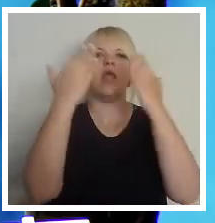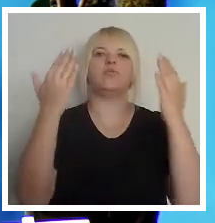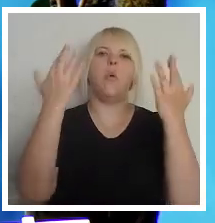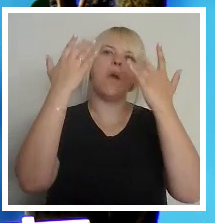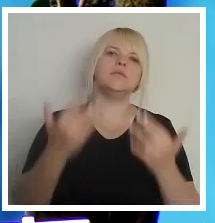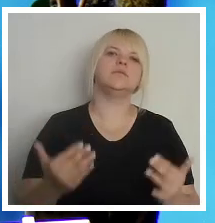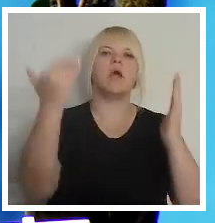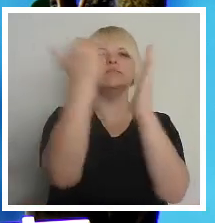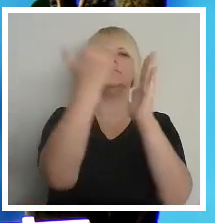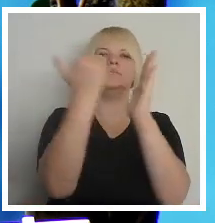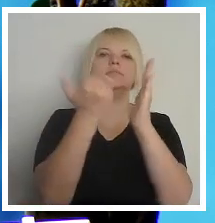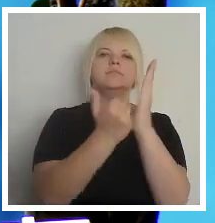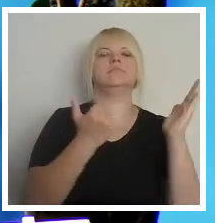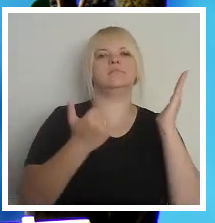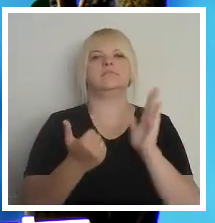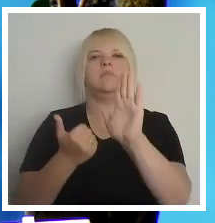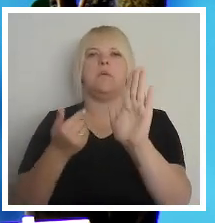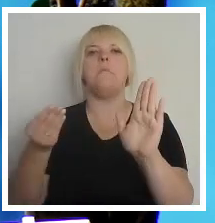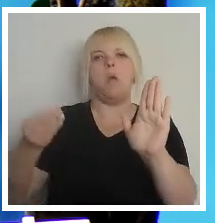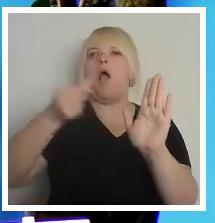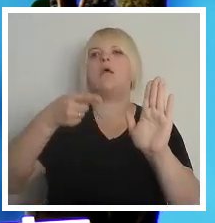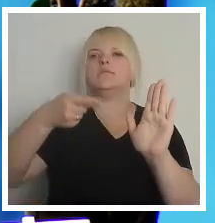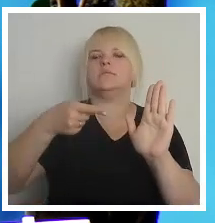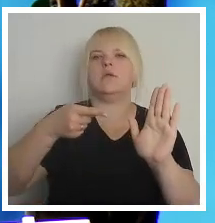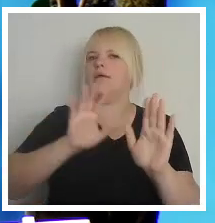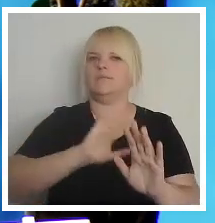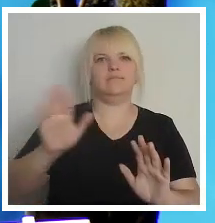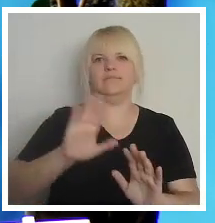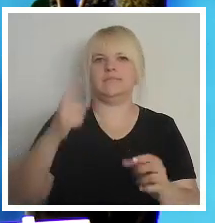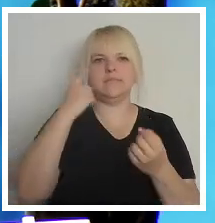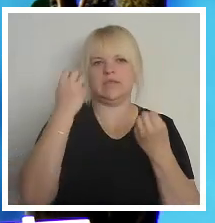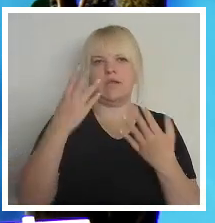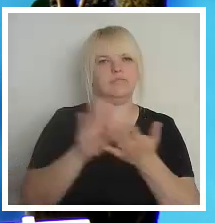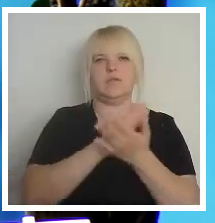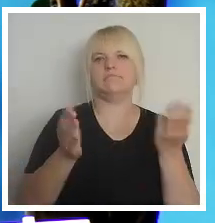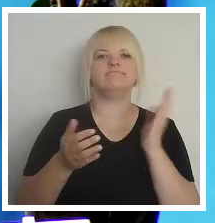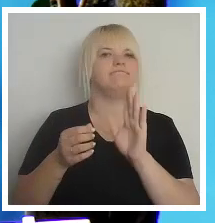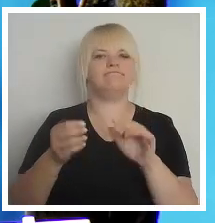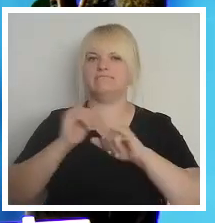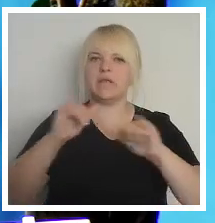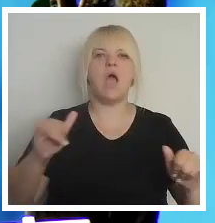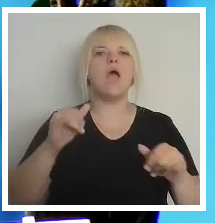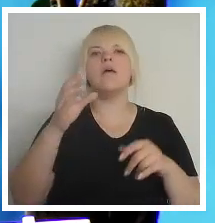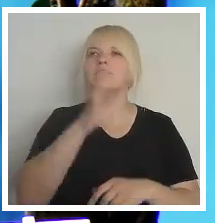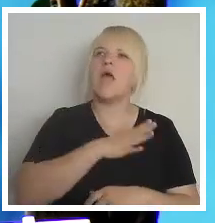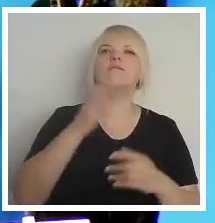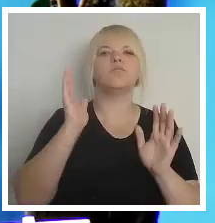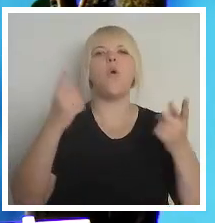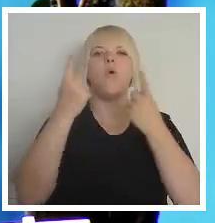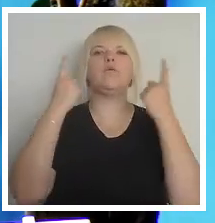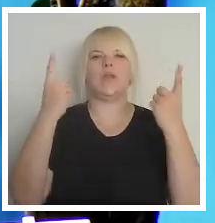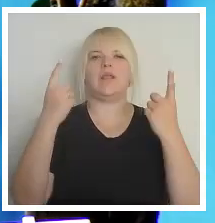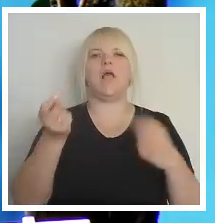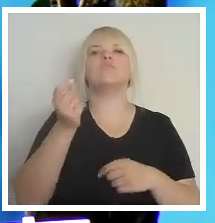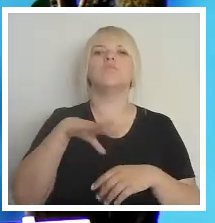pasākums par maksu, tas ir skaidrs. Mēs nevaram būt unikāli, jo mums ir citi informācijas avoti, kas